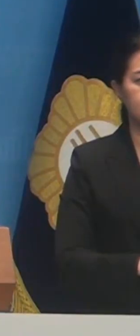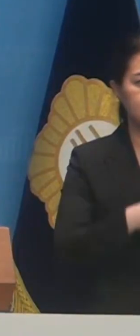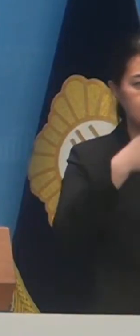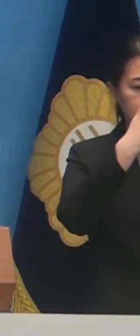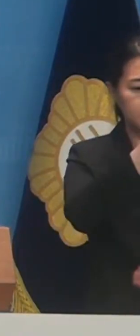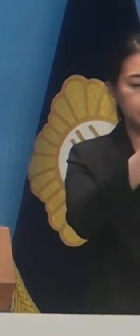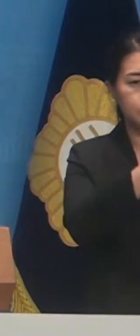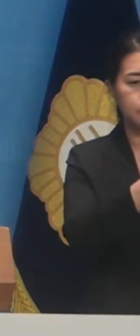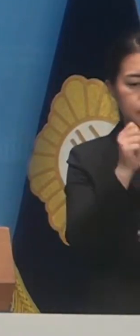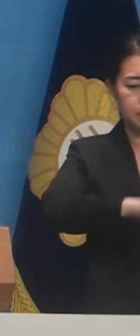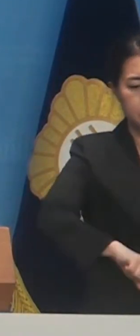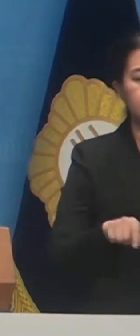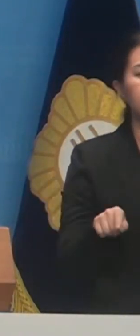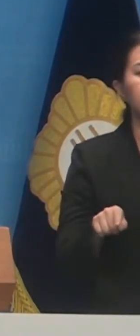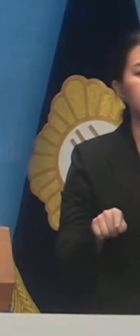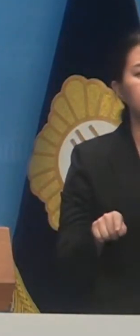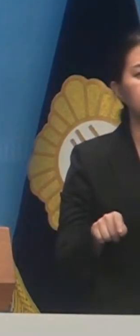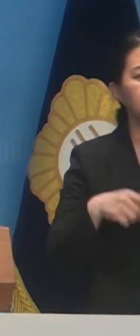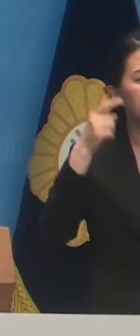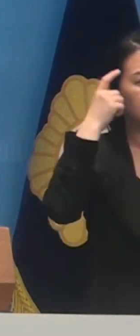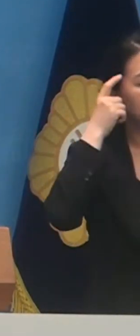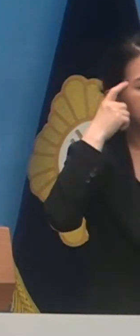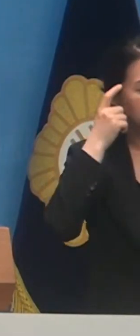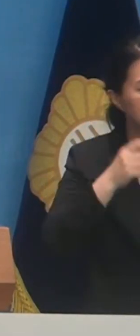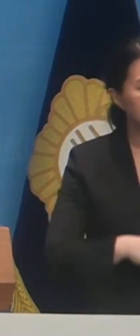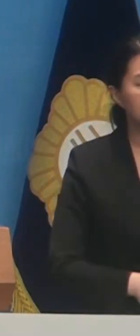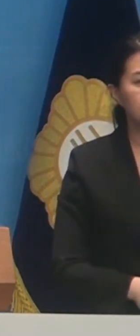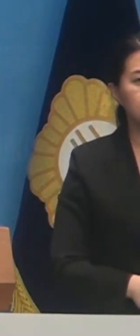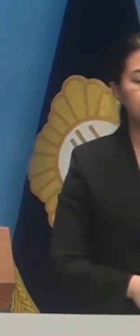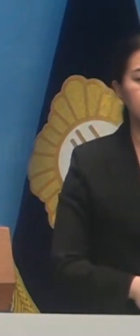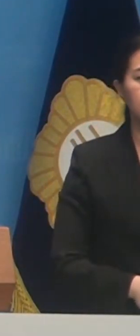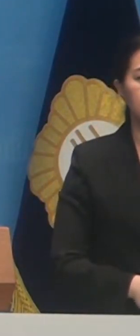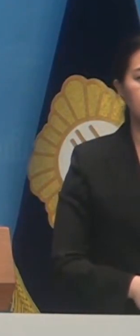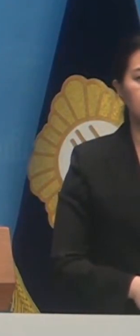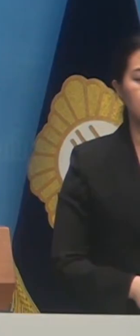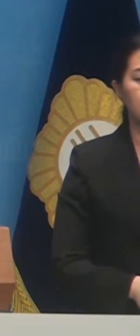위헌적 불법 계엄은 무엇 때문에 일어날 수 있었습니까?